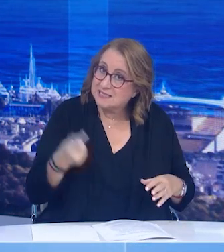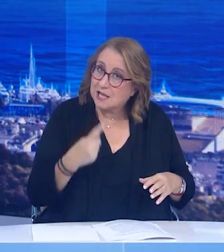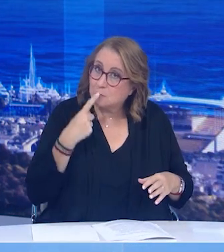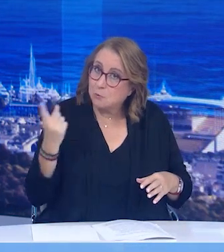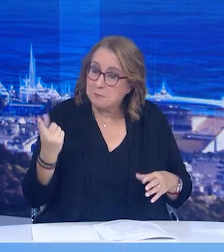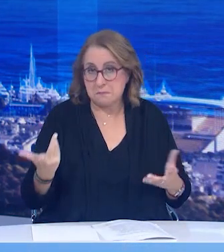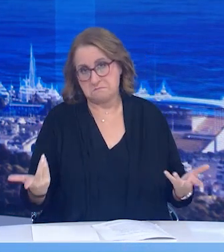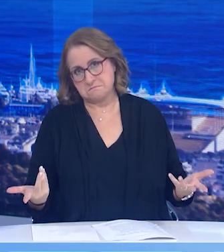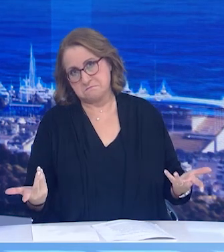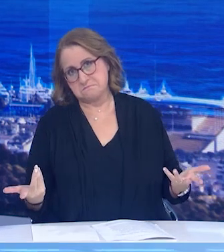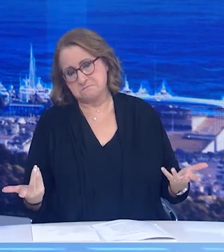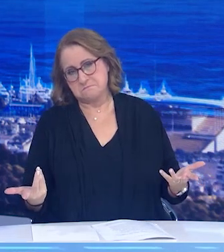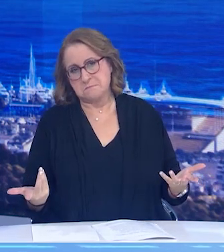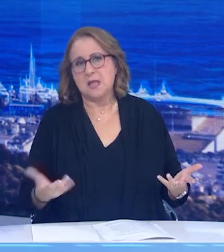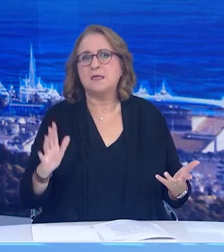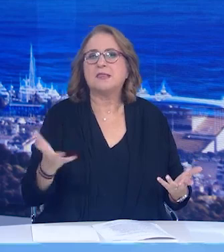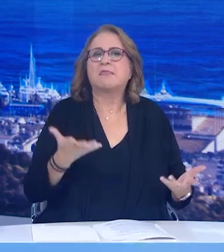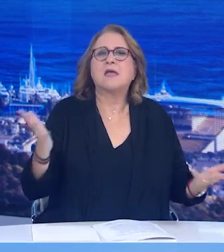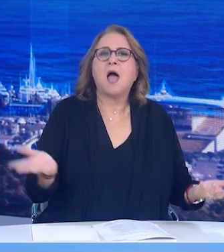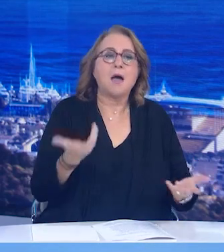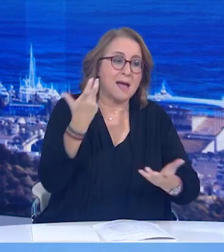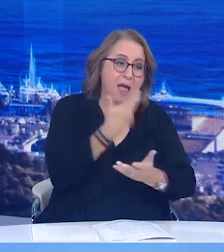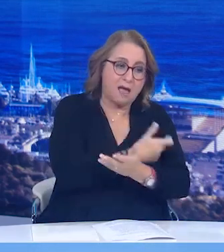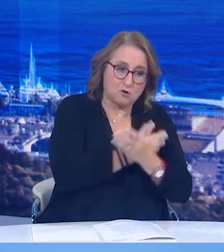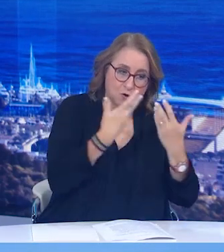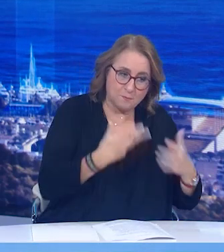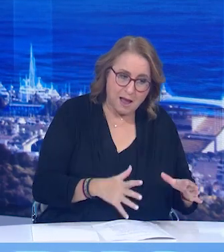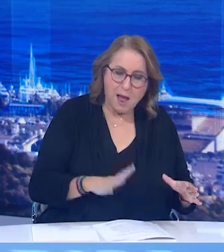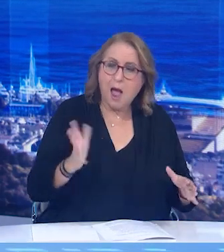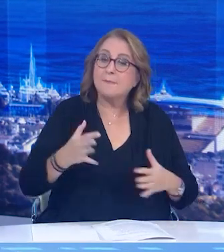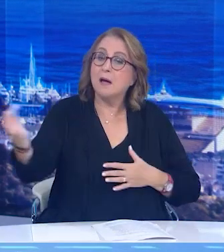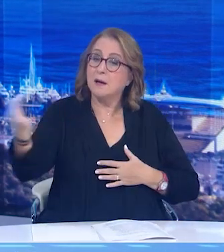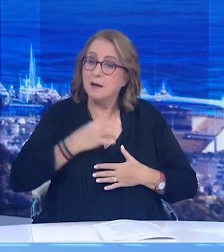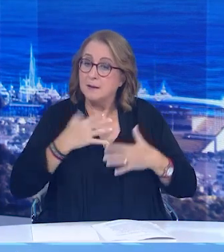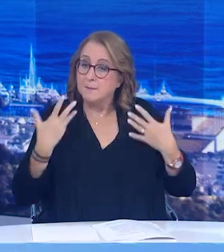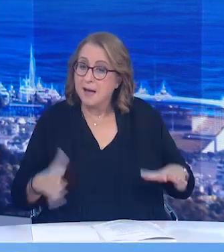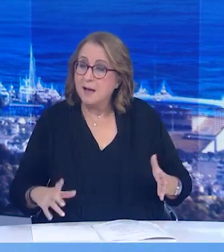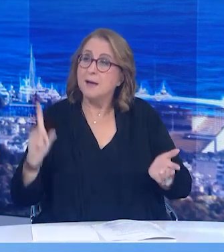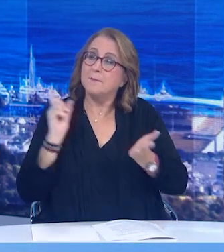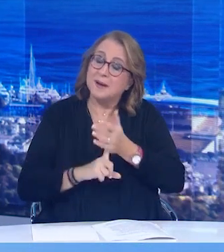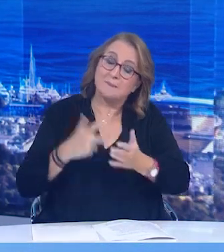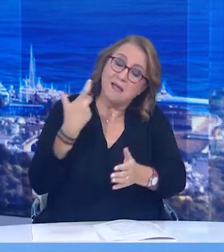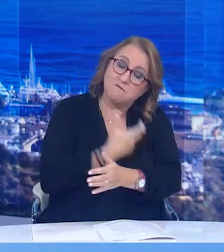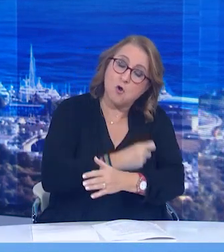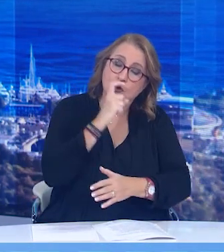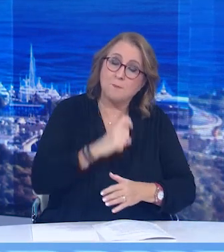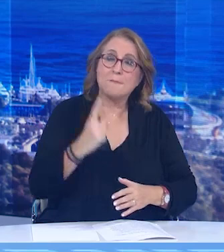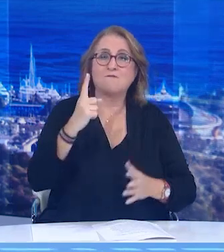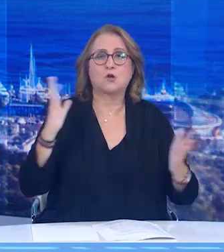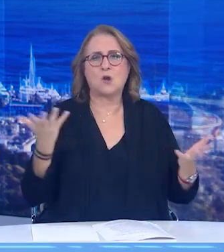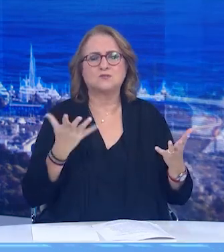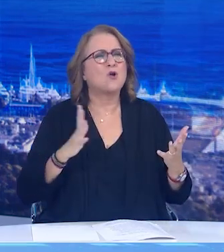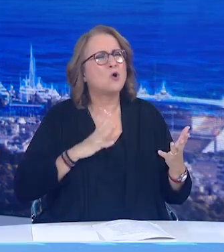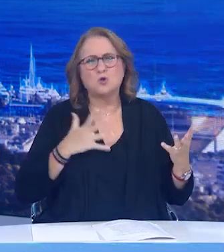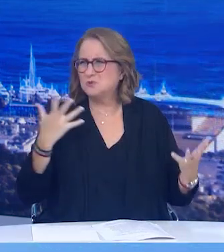μεριά, ακόμα και αν έχει περάσει την νόσο και το ξέρει, πρέπει να κάνει και μία δόση εμβολίου για να θεωρήσει πια ότι έχει αποκτήσει ανοσία. Επειδή μπερδεύεται